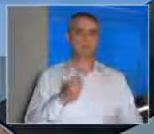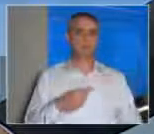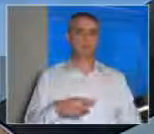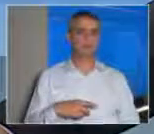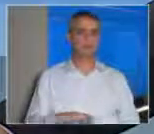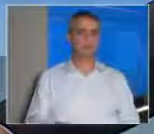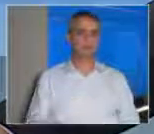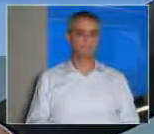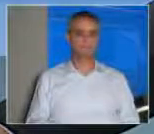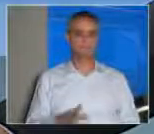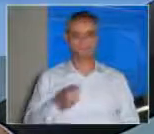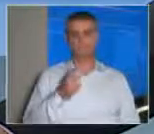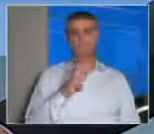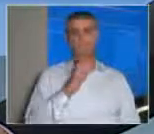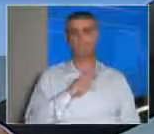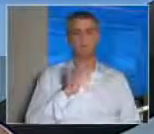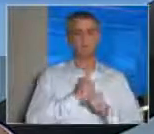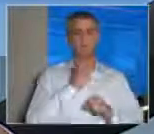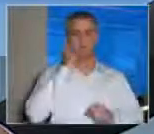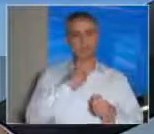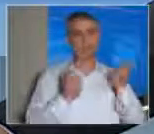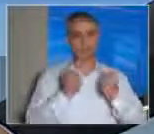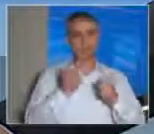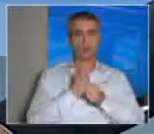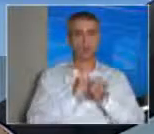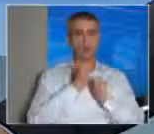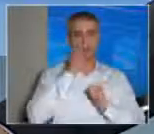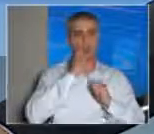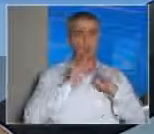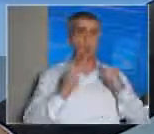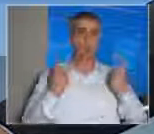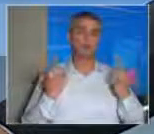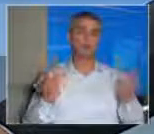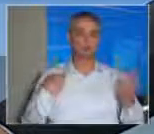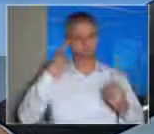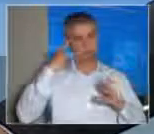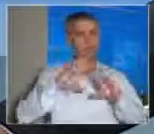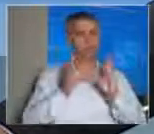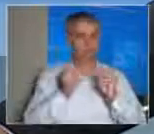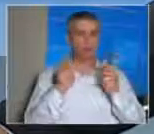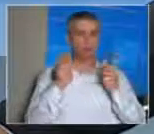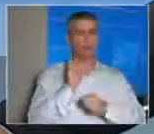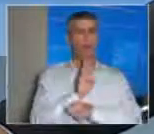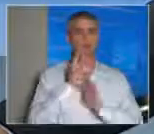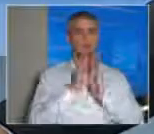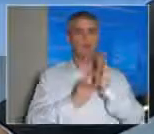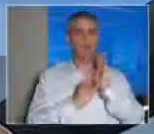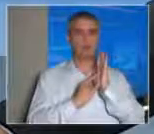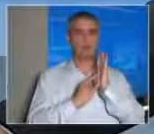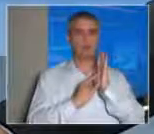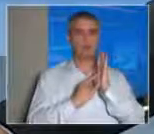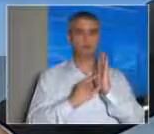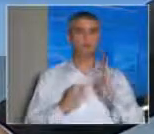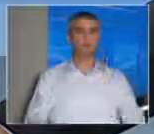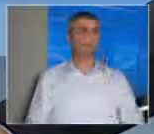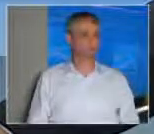להתבטא מבלי לעבור עבירות תנועה ועבירות אחרות. נראה לי שבכלל ראוי לשמור על החוק דווקא בתור מחוקקים.